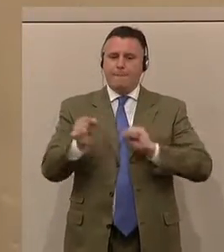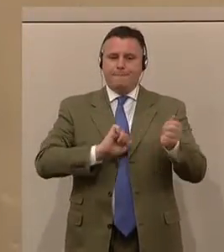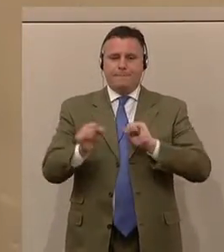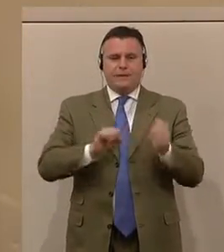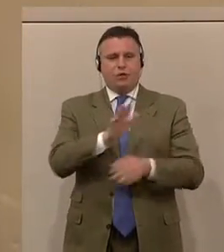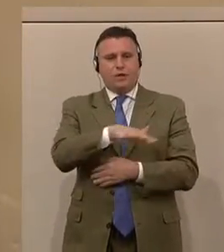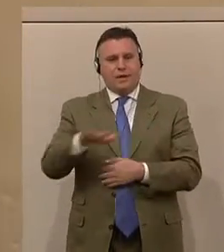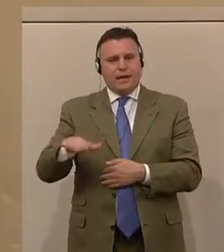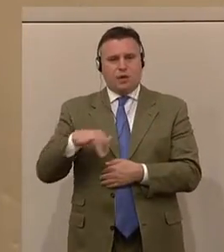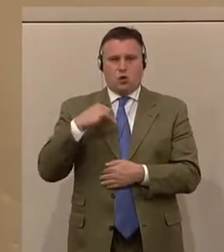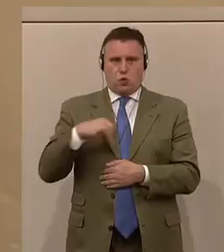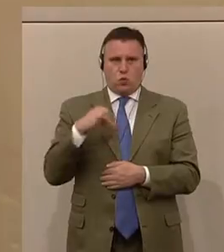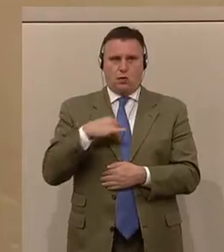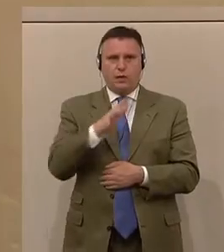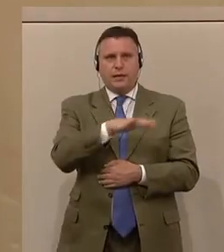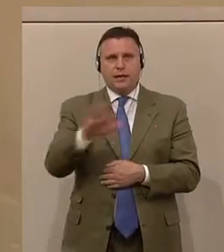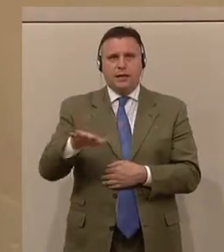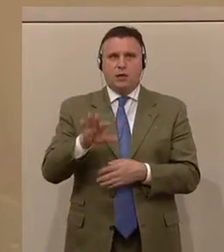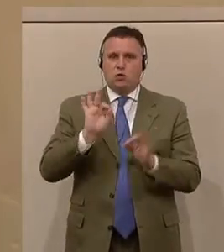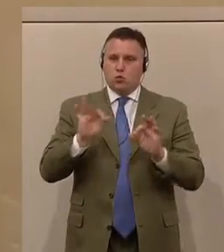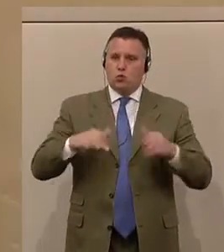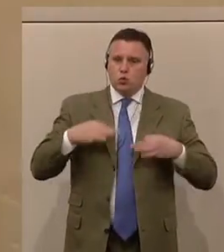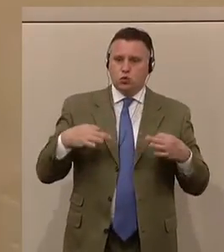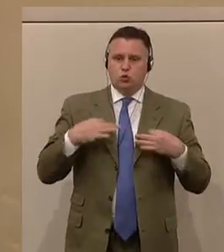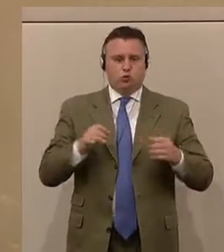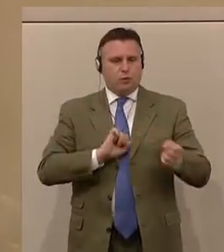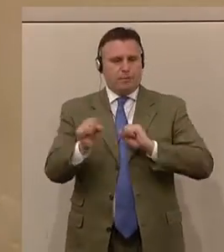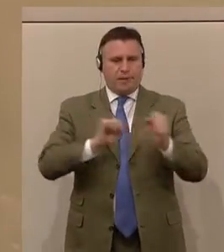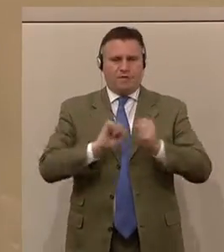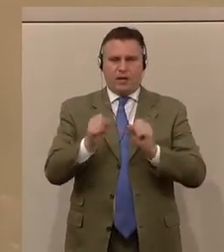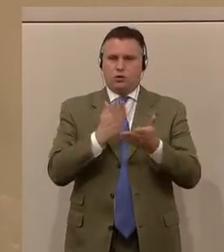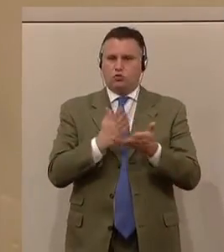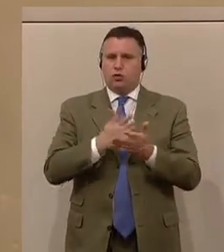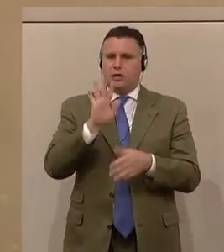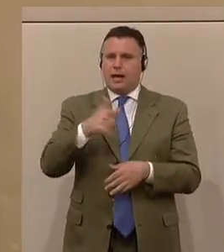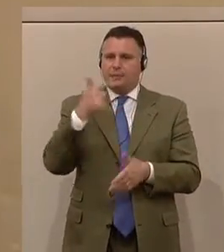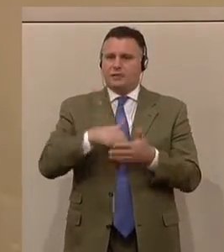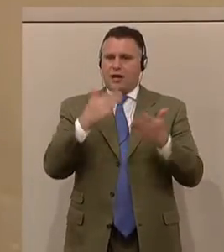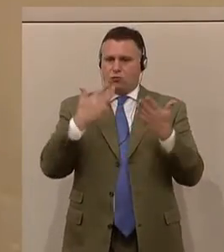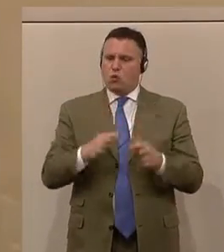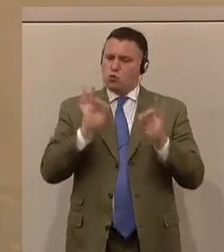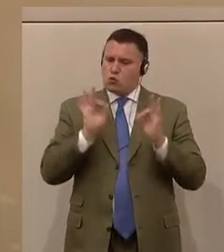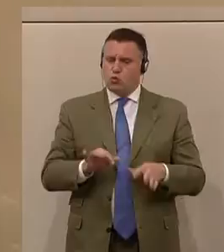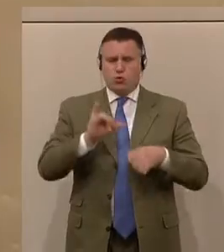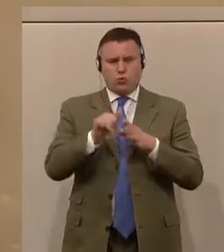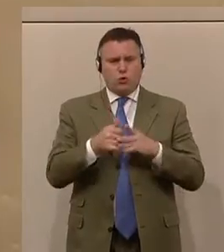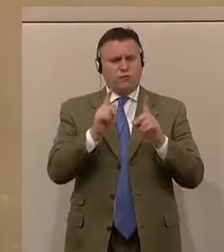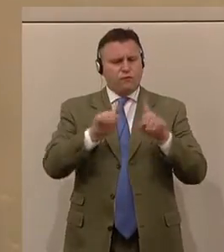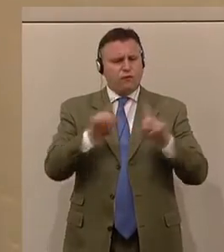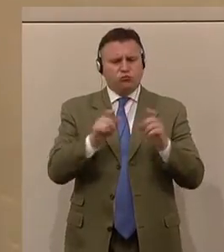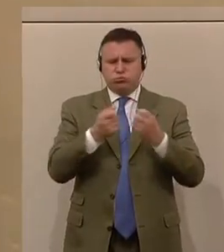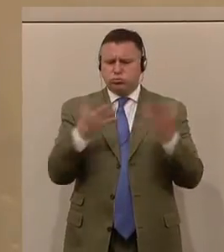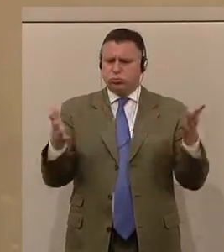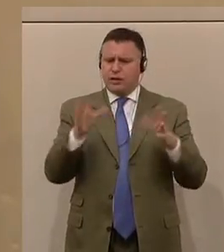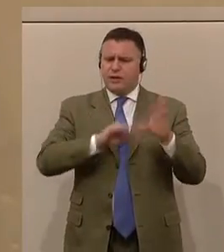und Jugendlichen gesetzt haben. Kinder gesund bewegen ist ein Erfolgsprojekt seit 2009. Hunderte beteiligte Vereine,